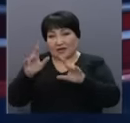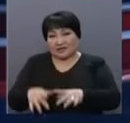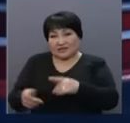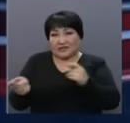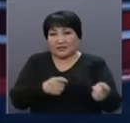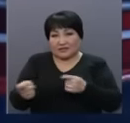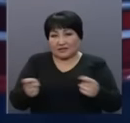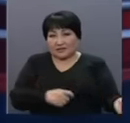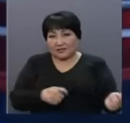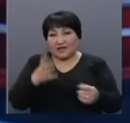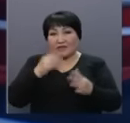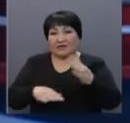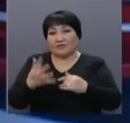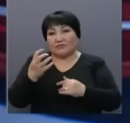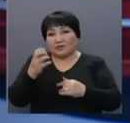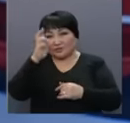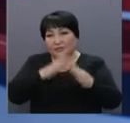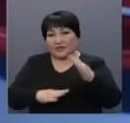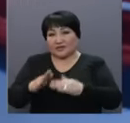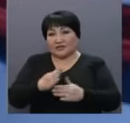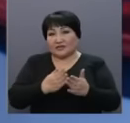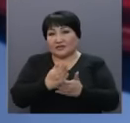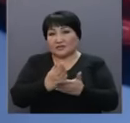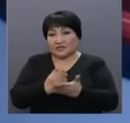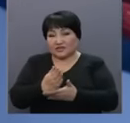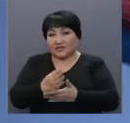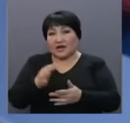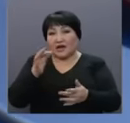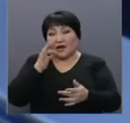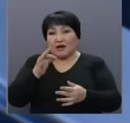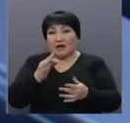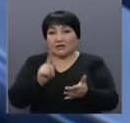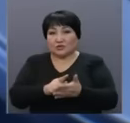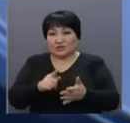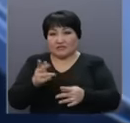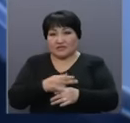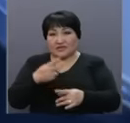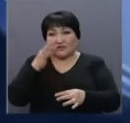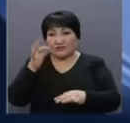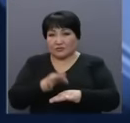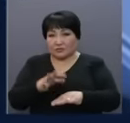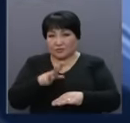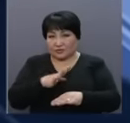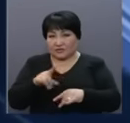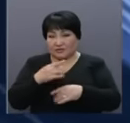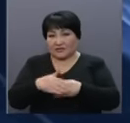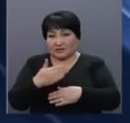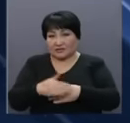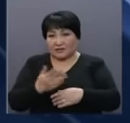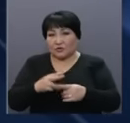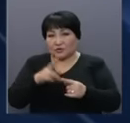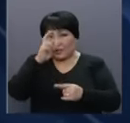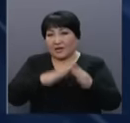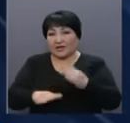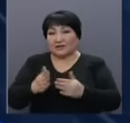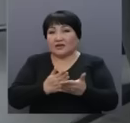Алматыда 500 мемлекеттік қызметші міндетіне жауапсыздық танытып, тұрғындарды балағаттағаны үшін жазаланды. Бұл туралы бүгін мемлекеттік қызмет